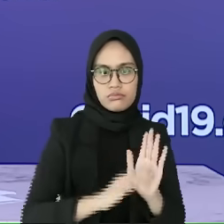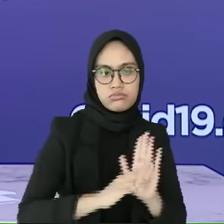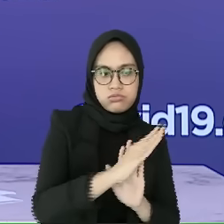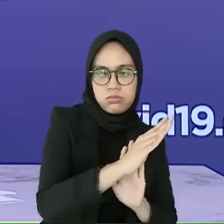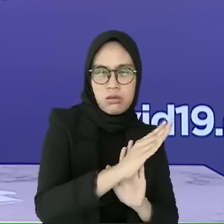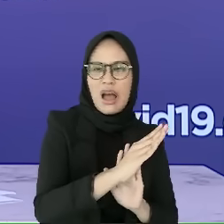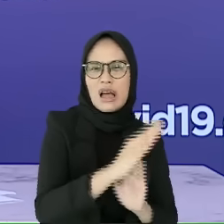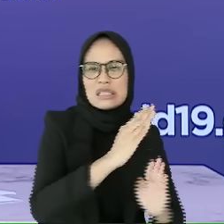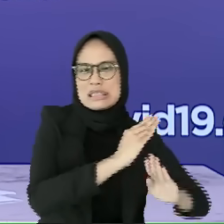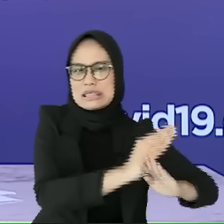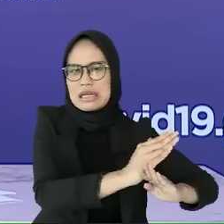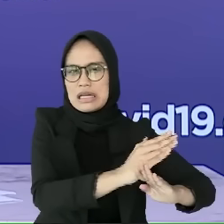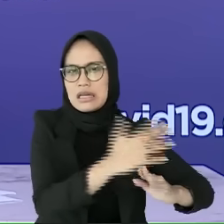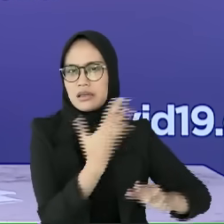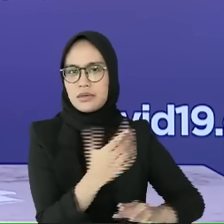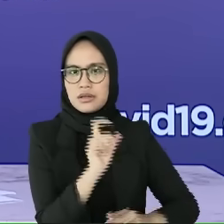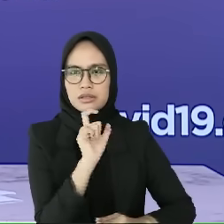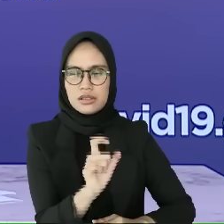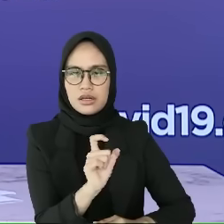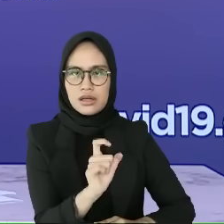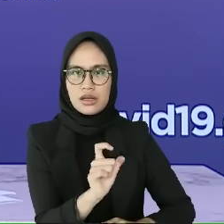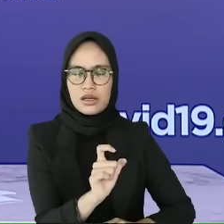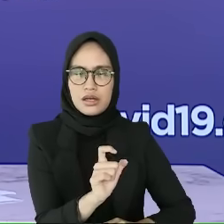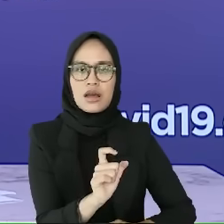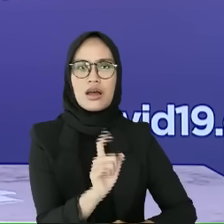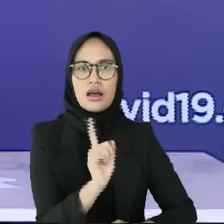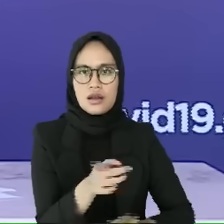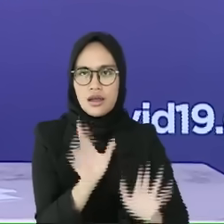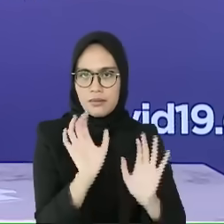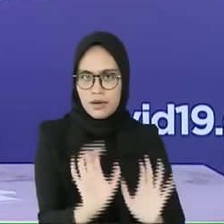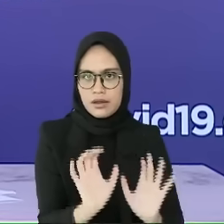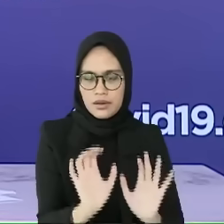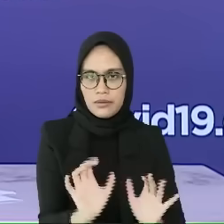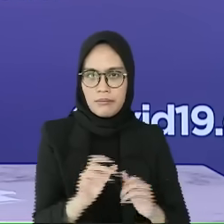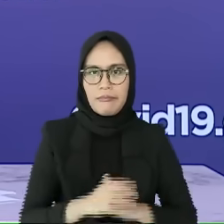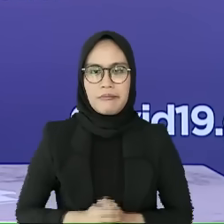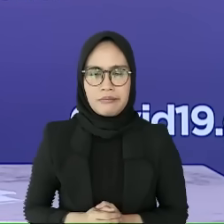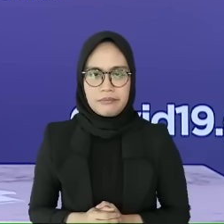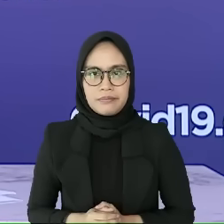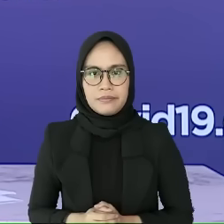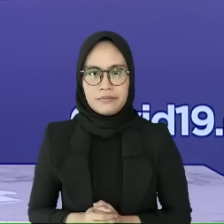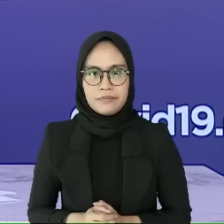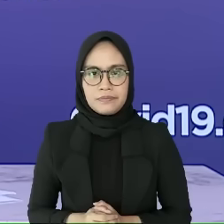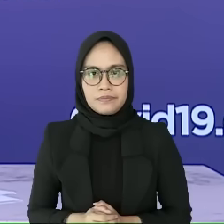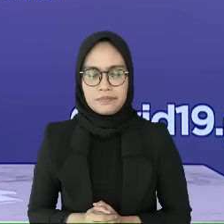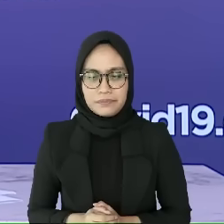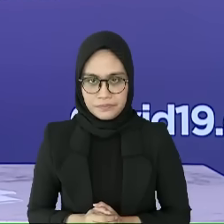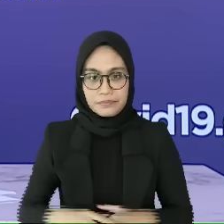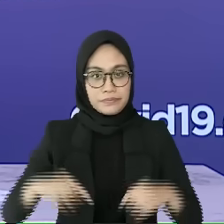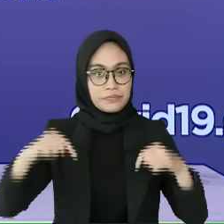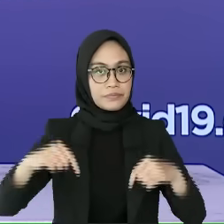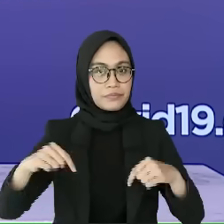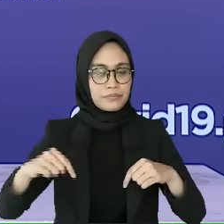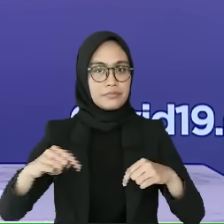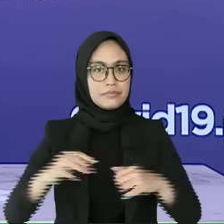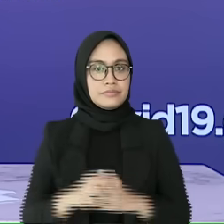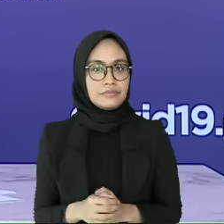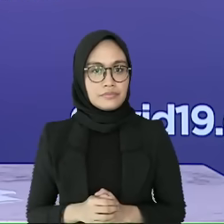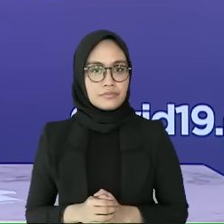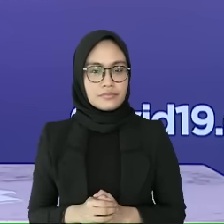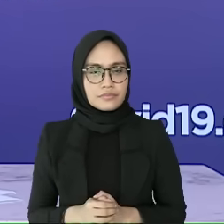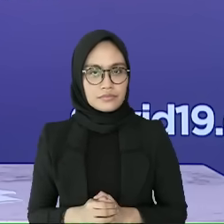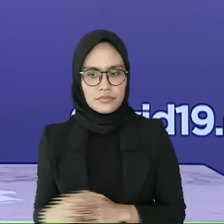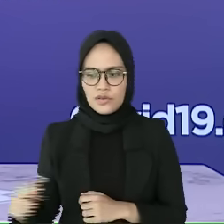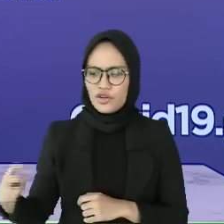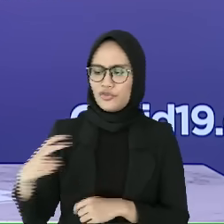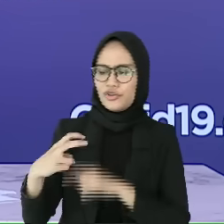berbagai upaya pengendalian harus dilakukan sebagai bentuk penerapan kebijakan berlapis. Dalam konteksnya, mencegah varian